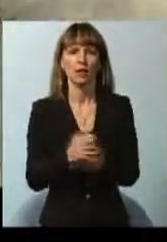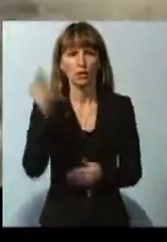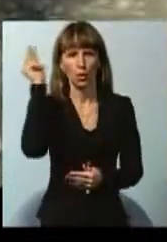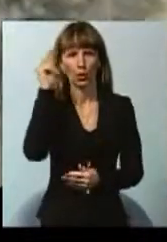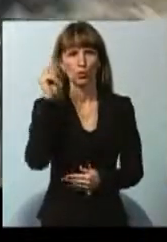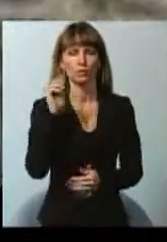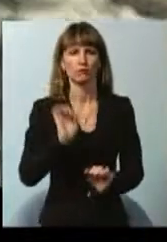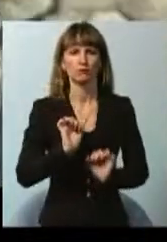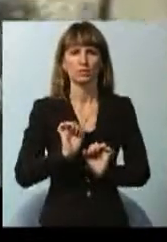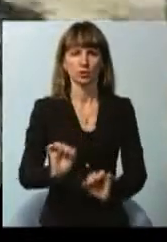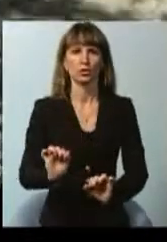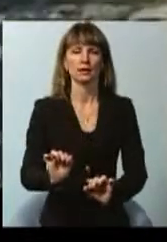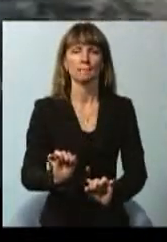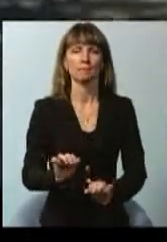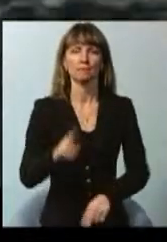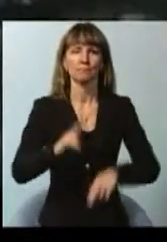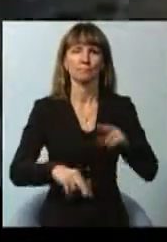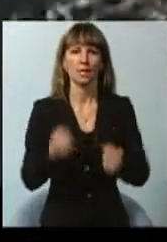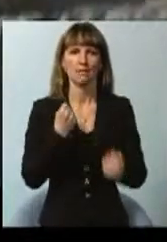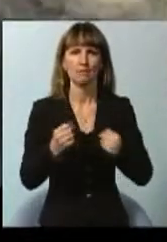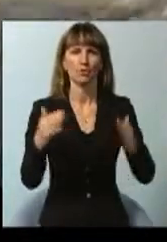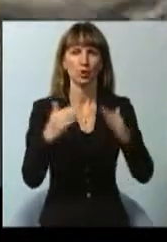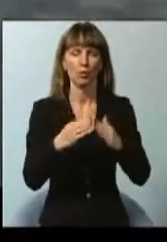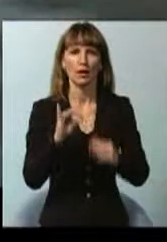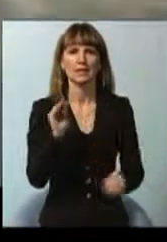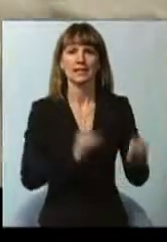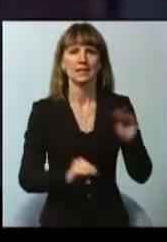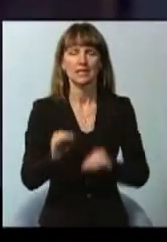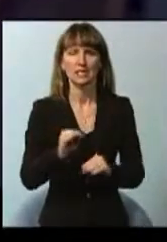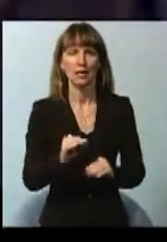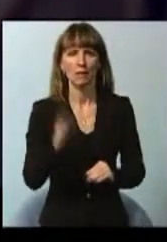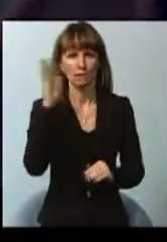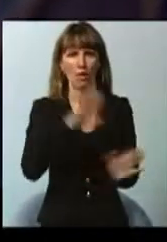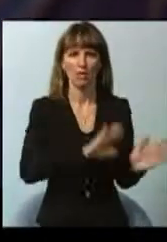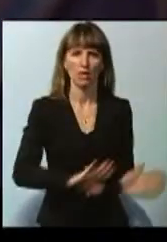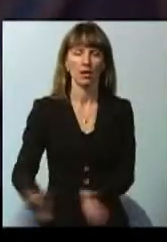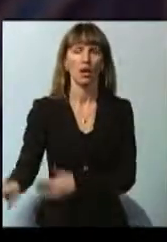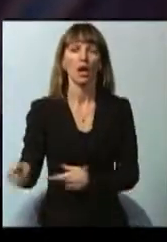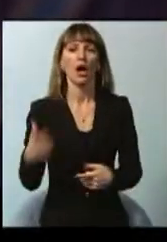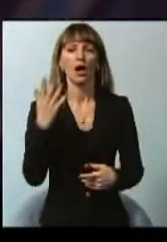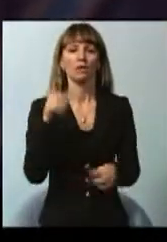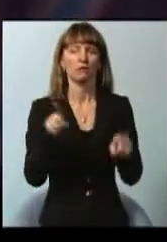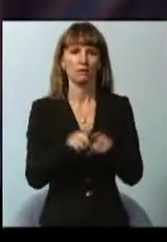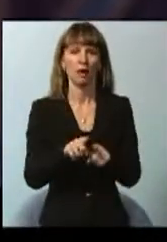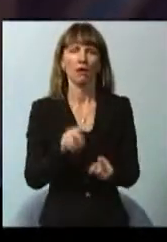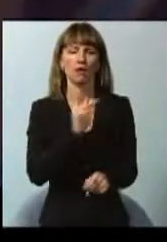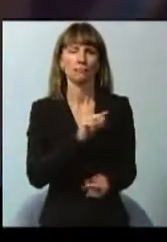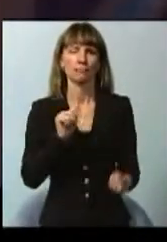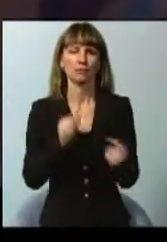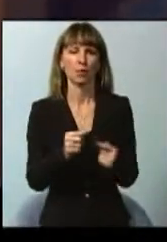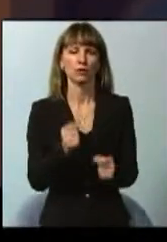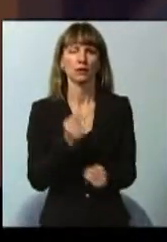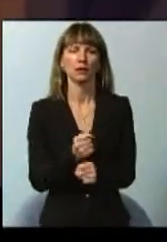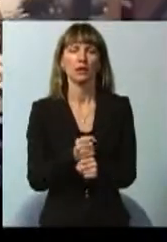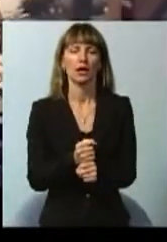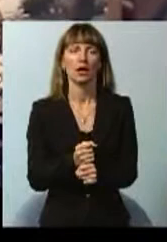навчилися йому протидіяти, будуючи міцні будинки і системи відтоку води. Також велику роль в протидії наслідкам цунамі